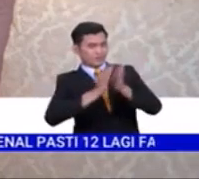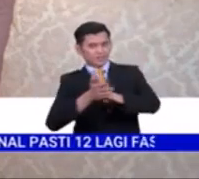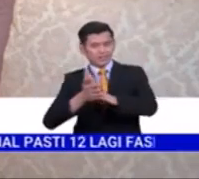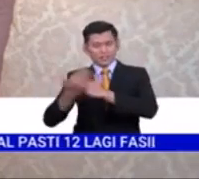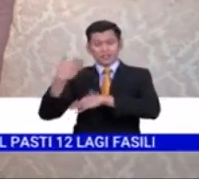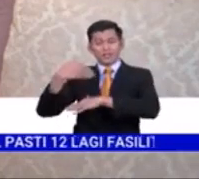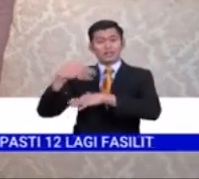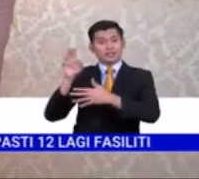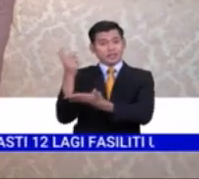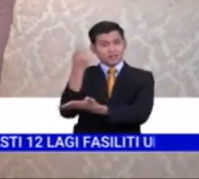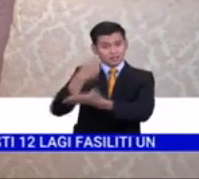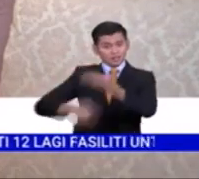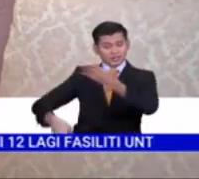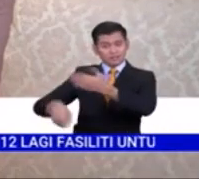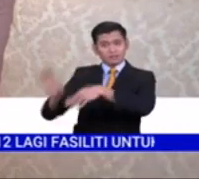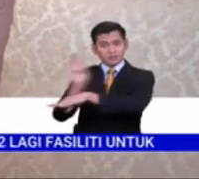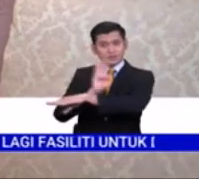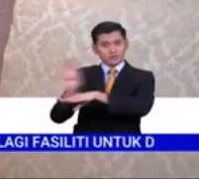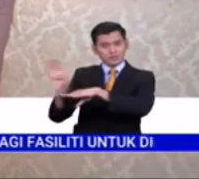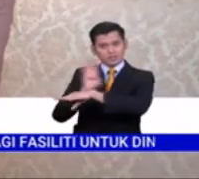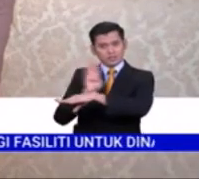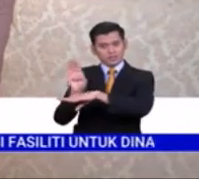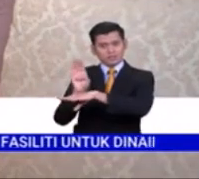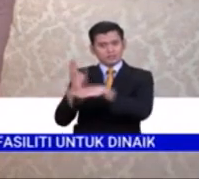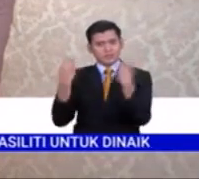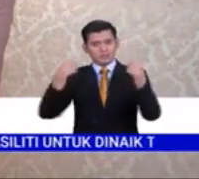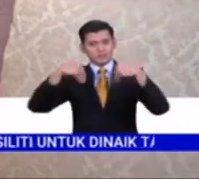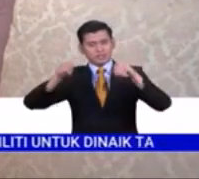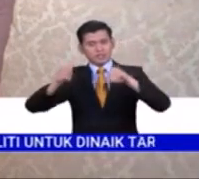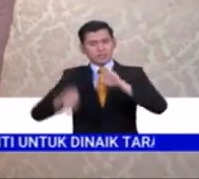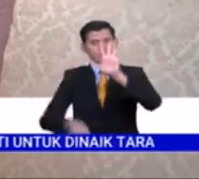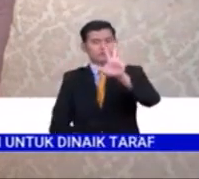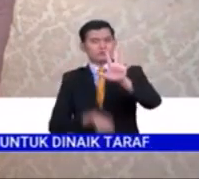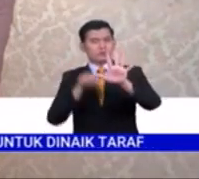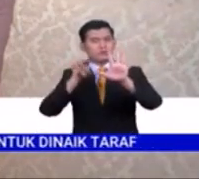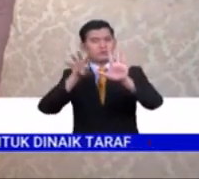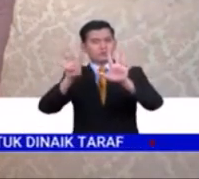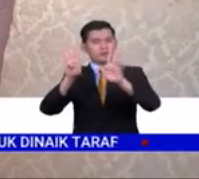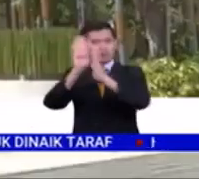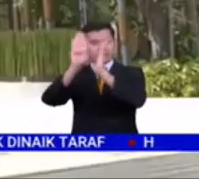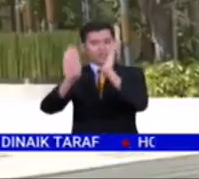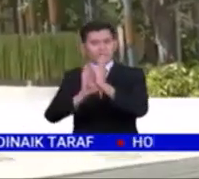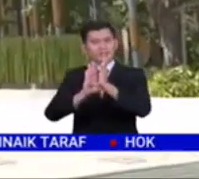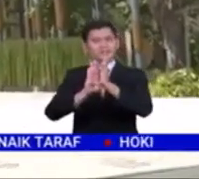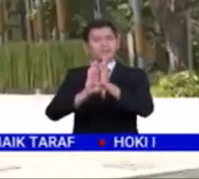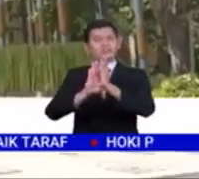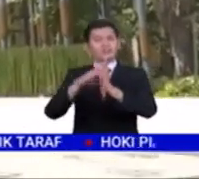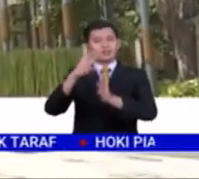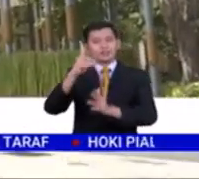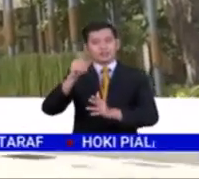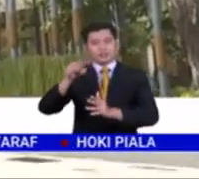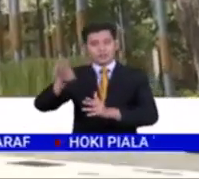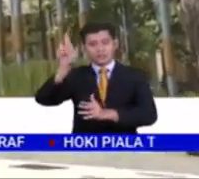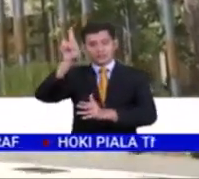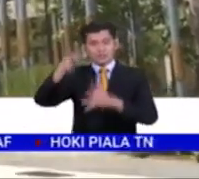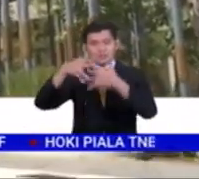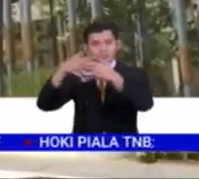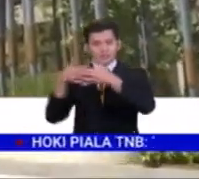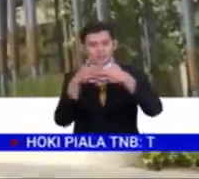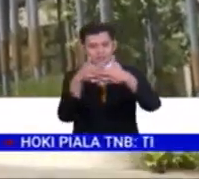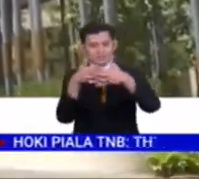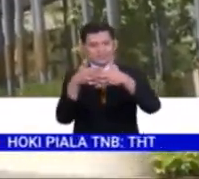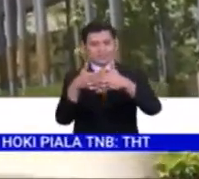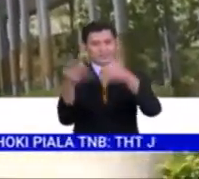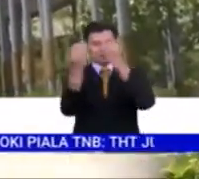perdagangan merekodkan sebanyak $5.4 bilion Amerika Syarikat. Beliau berkata